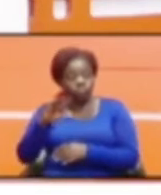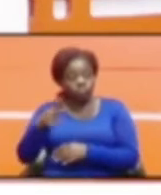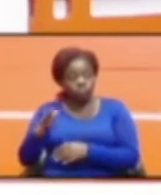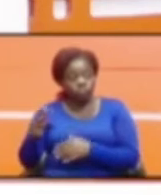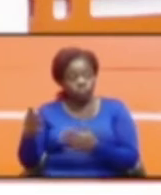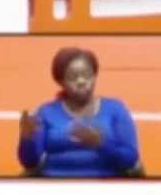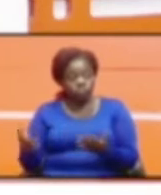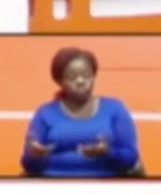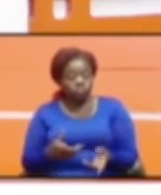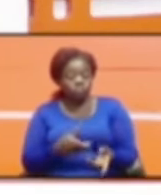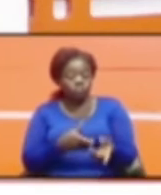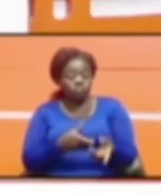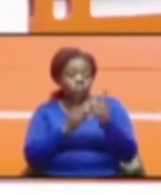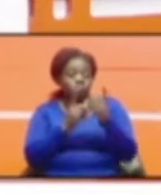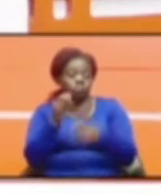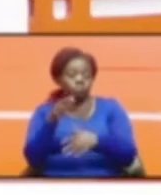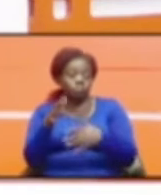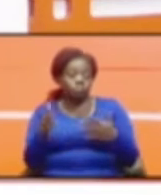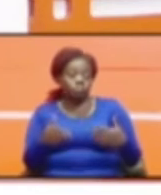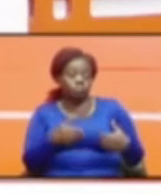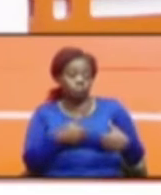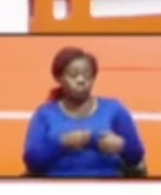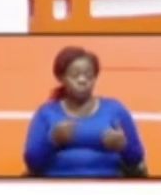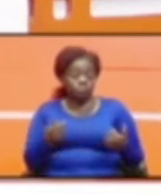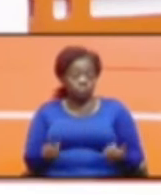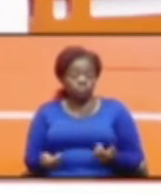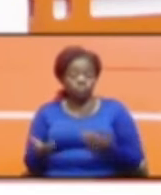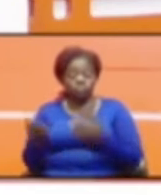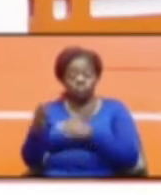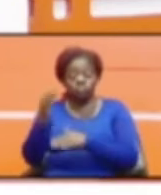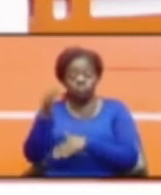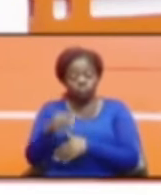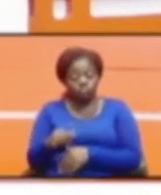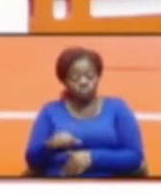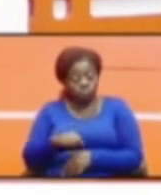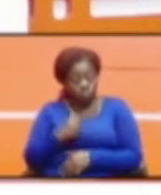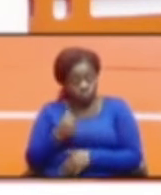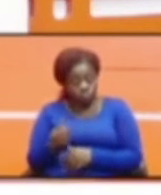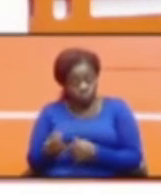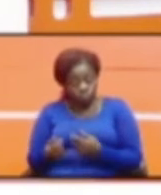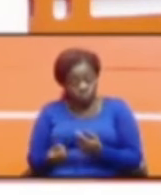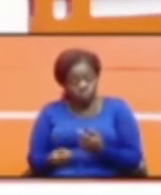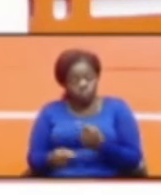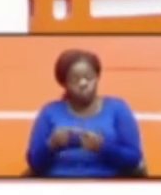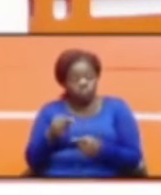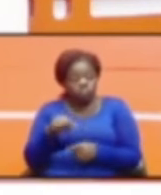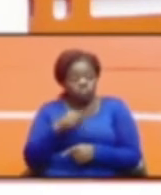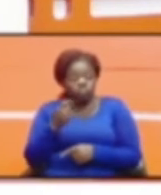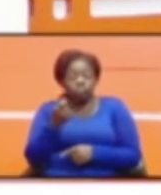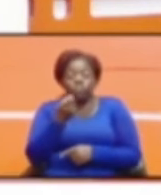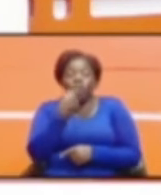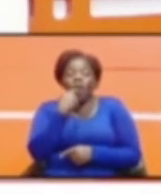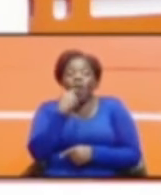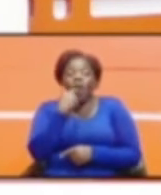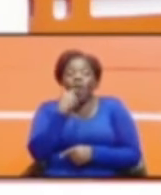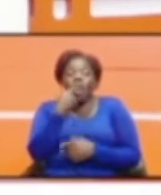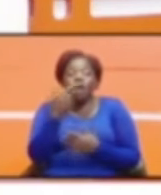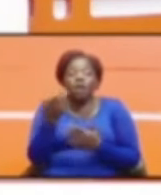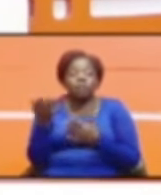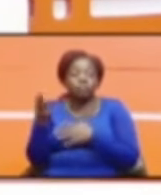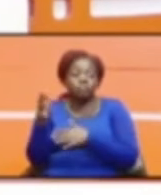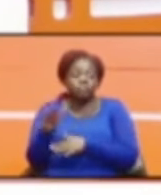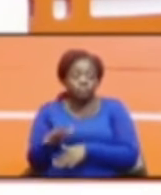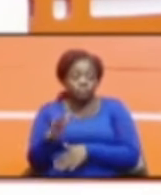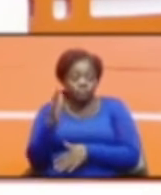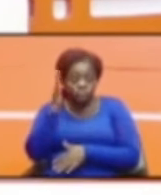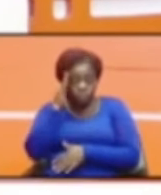Obutonde bw'ensi hakubye muganzi wa masasi agamose oluvannyuma naye neyokuba essasi mu kamwa erimu gye mu budde